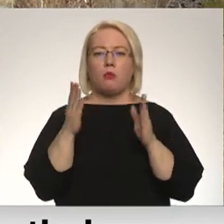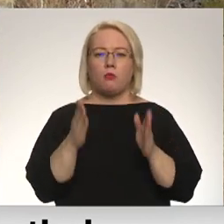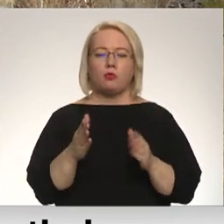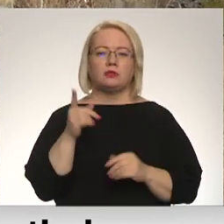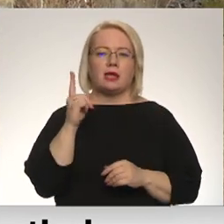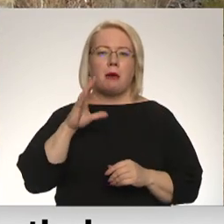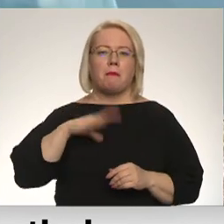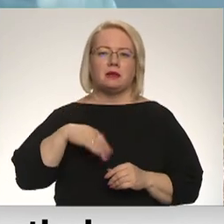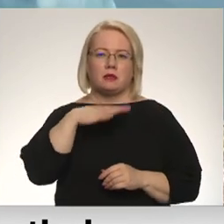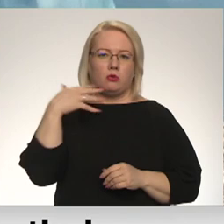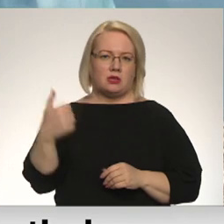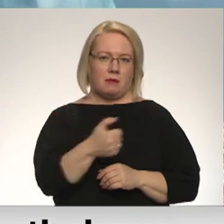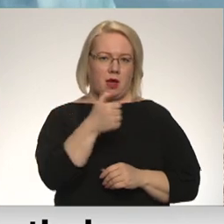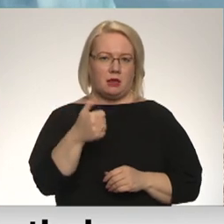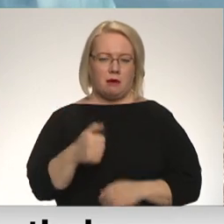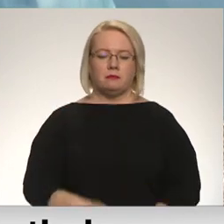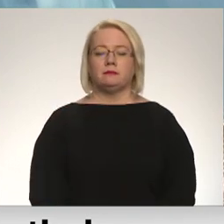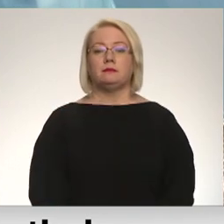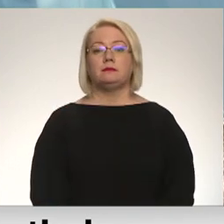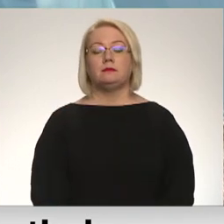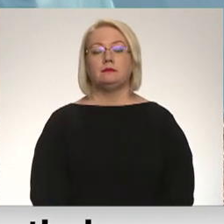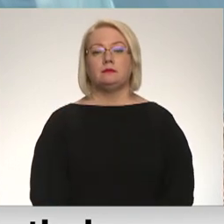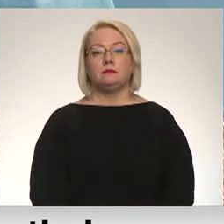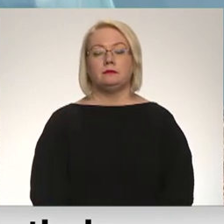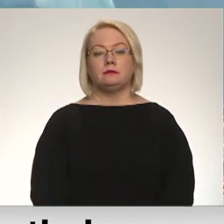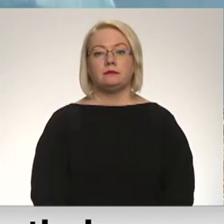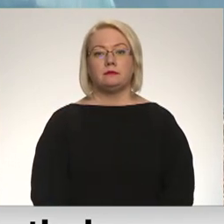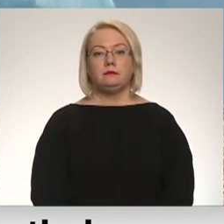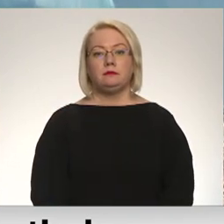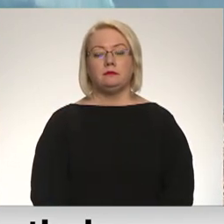vairākiem gadiem. Sandra Leitāne, Andris Pāns, Vidzemes televīzija.